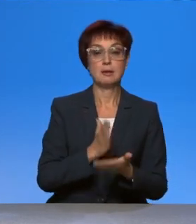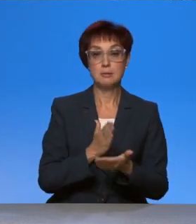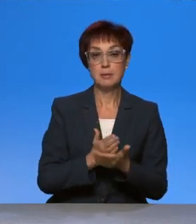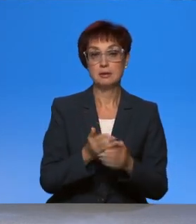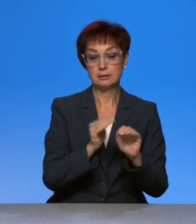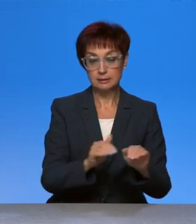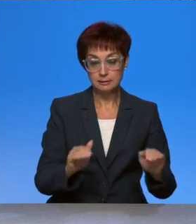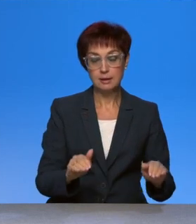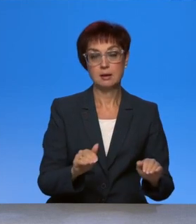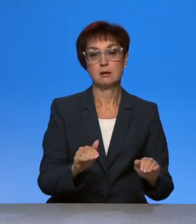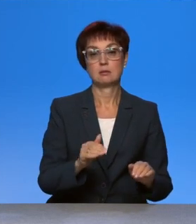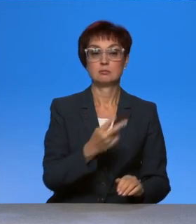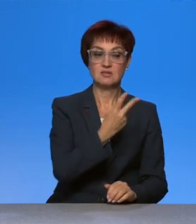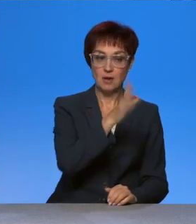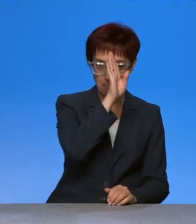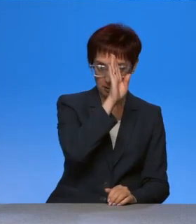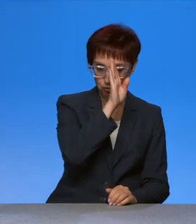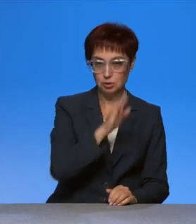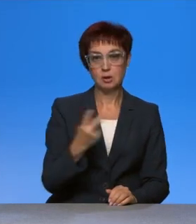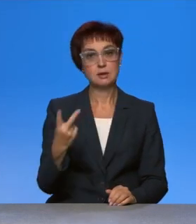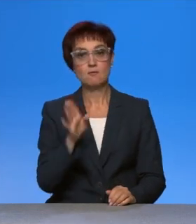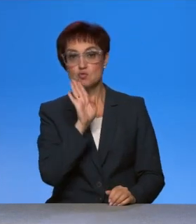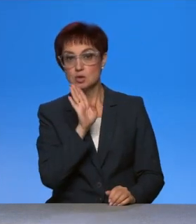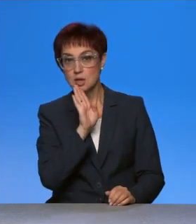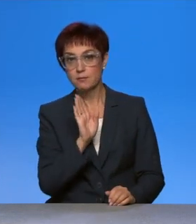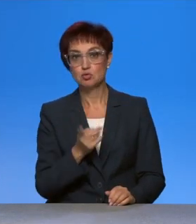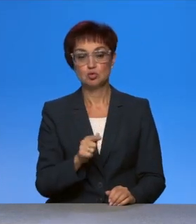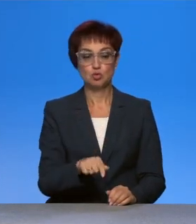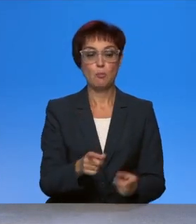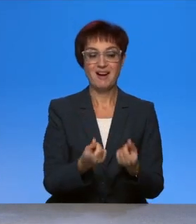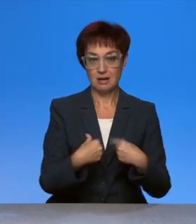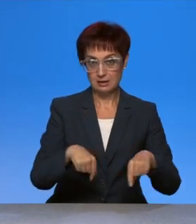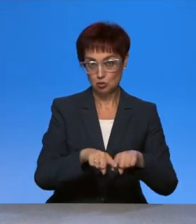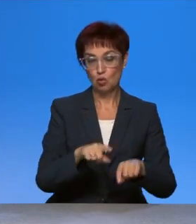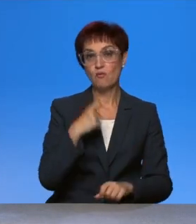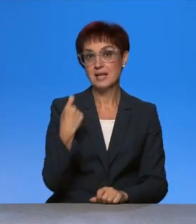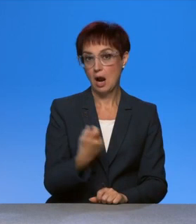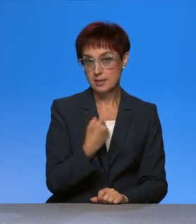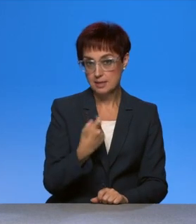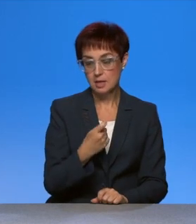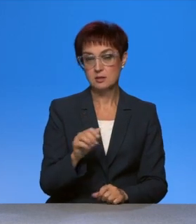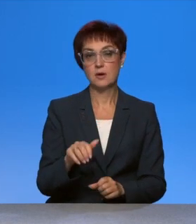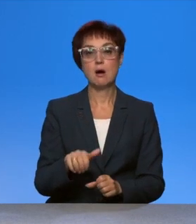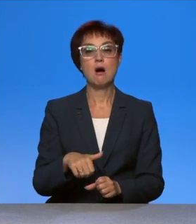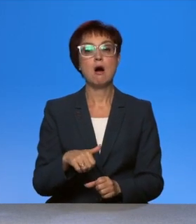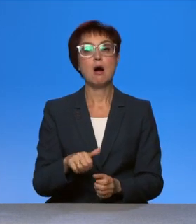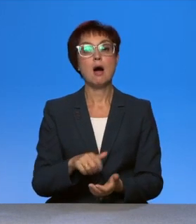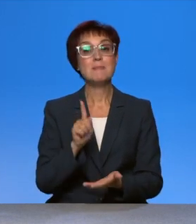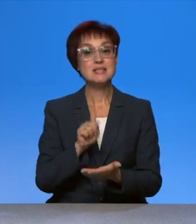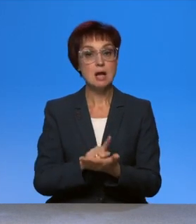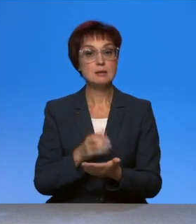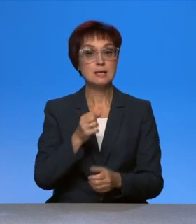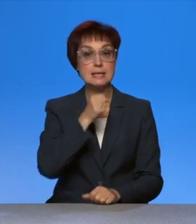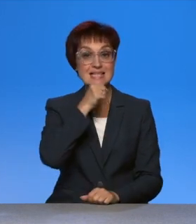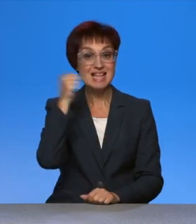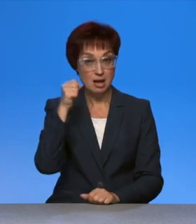как минимум для того, чтобы организовывать свое хозяйство. Старейшина обязательно, это клан старейшины и один из лидеров